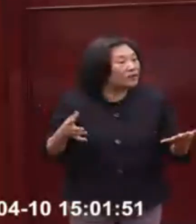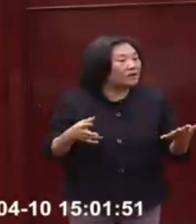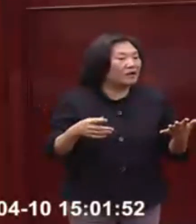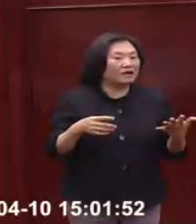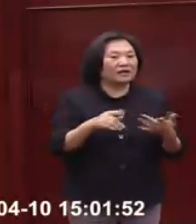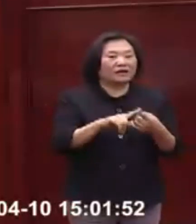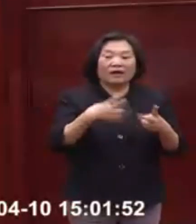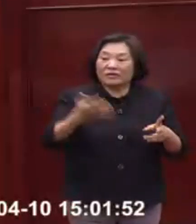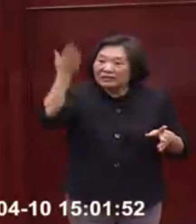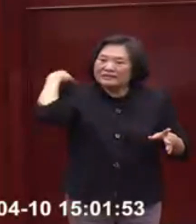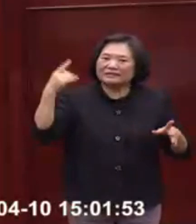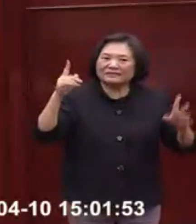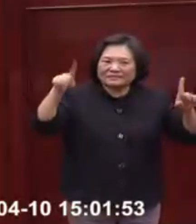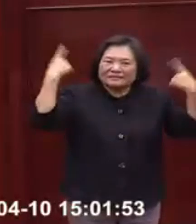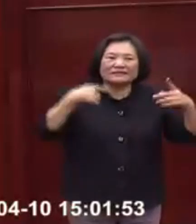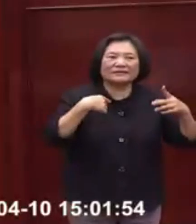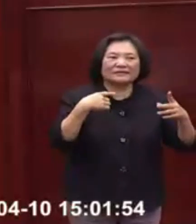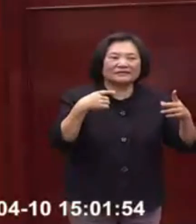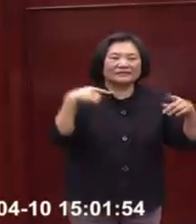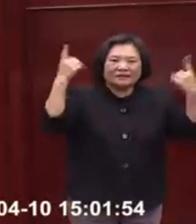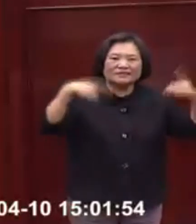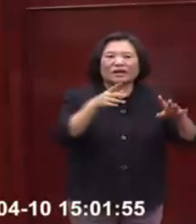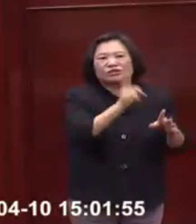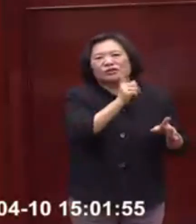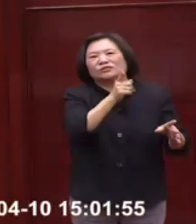今天过去市政府用一个